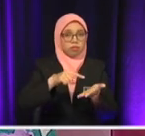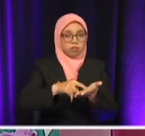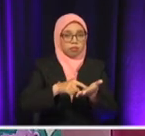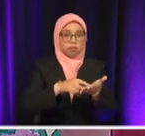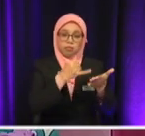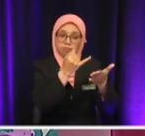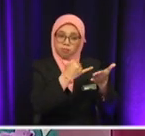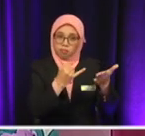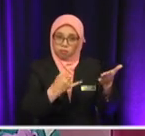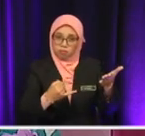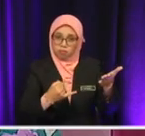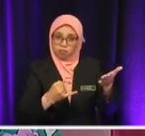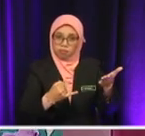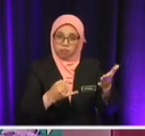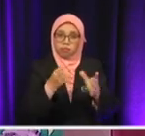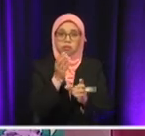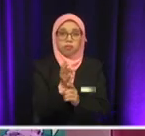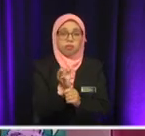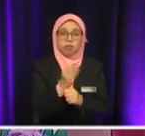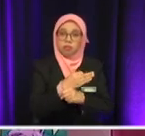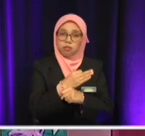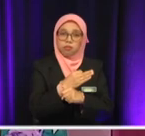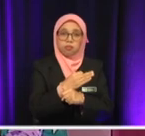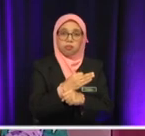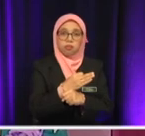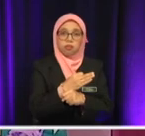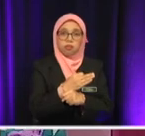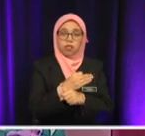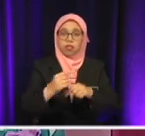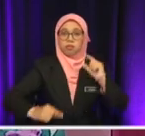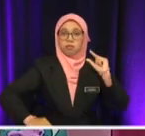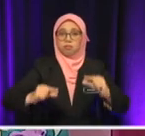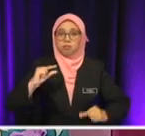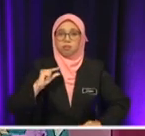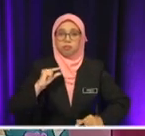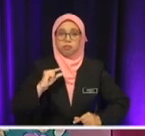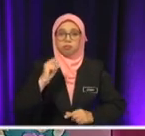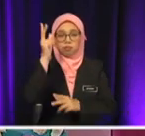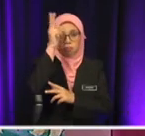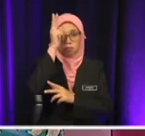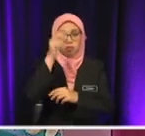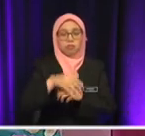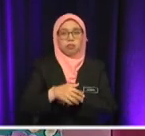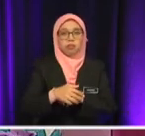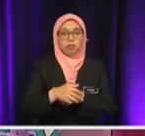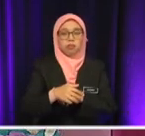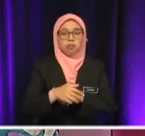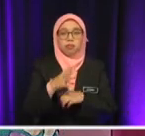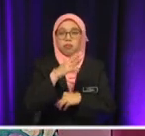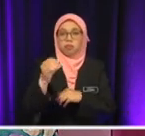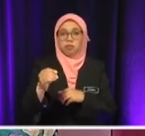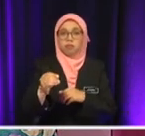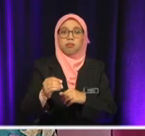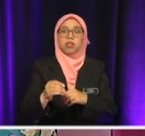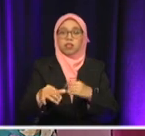melukis, aktiviti kraft tangan, aktiviti pergerakan kreatif dan juga permainan perkusi.